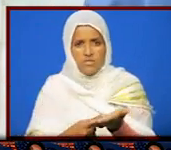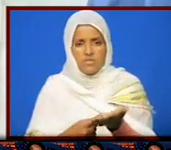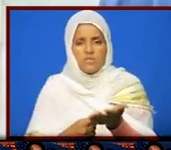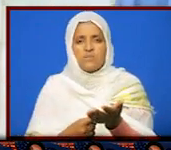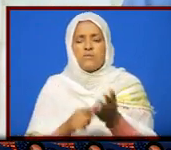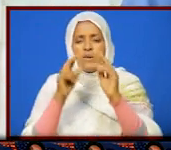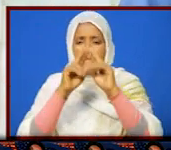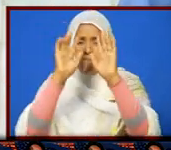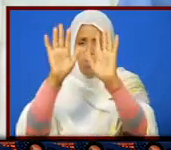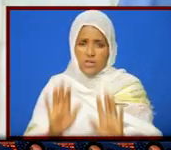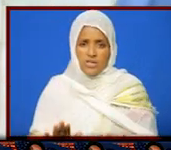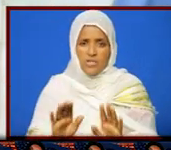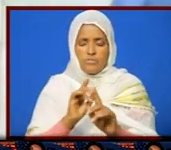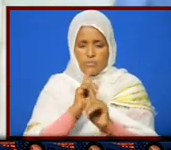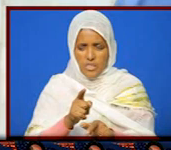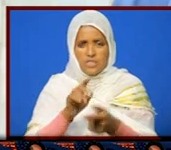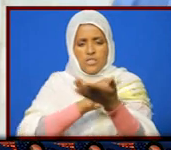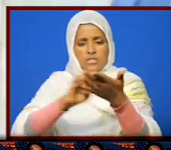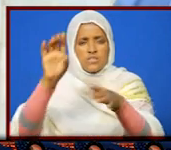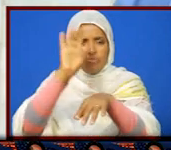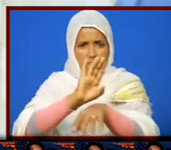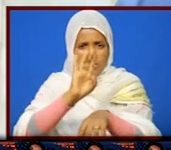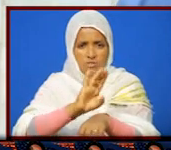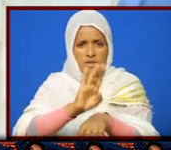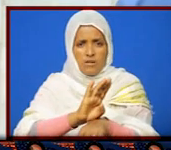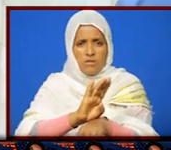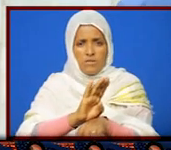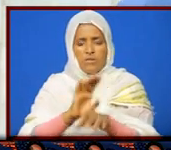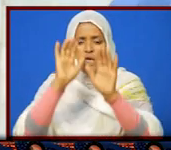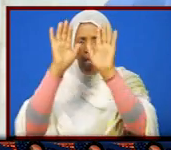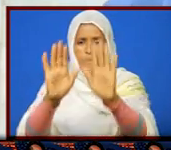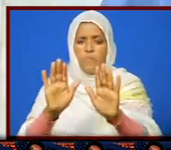የሰጣቸው። ስለዚህ የሚያስገርም መልስ ቅድስት ቤተ ክርስቲያን